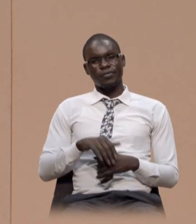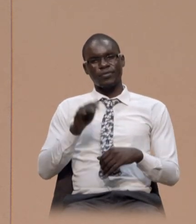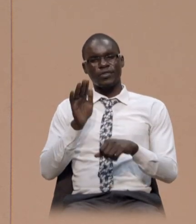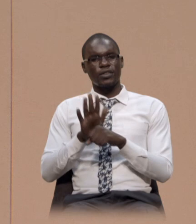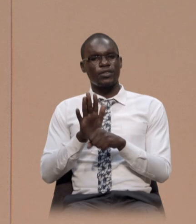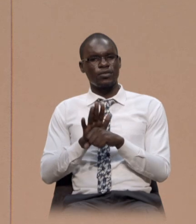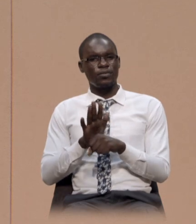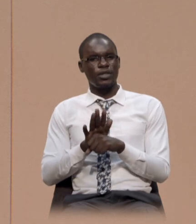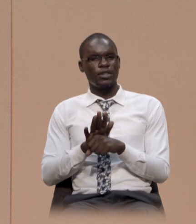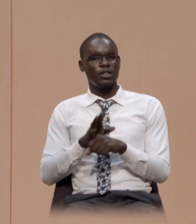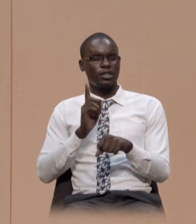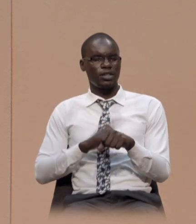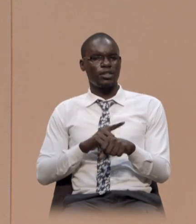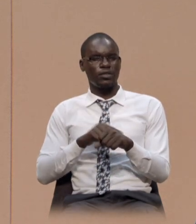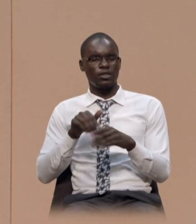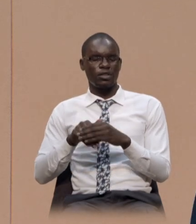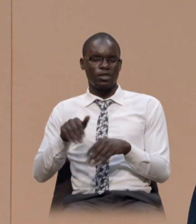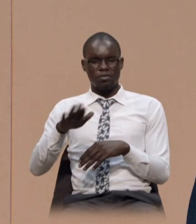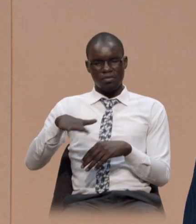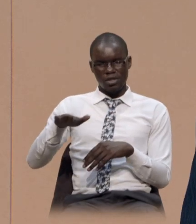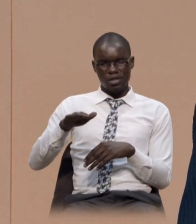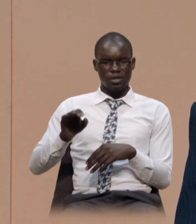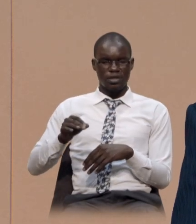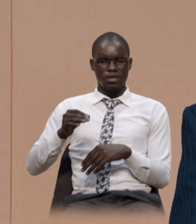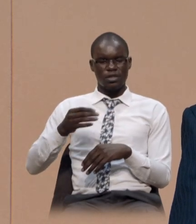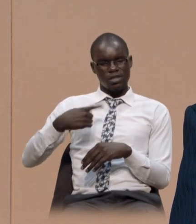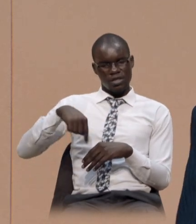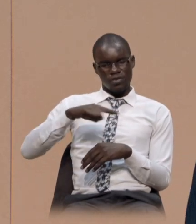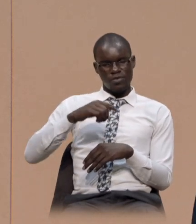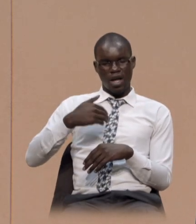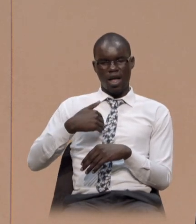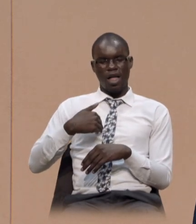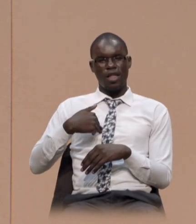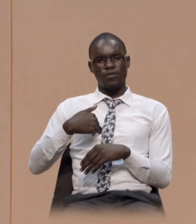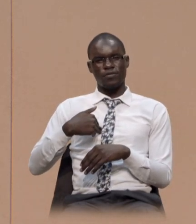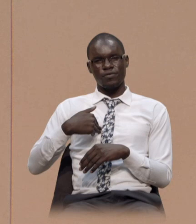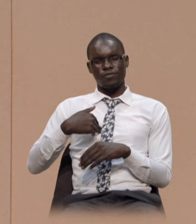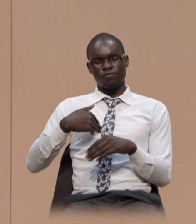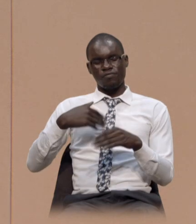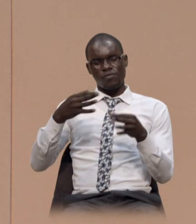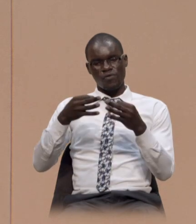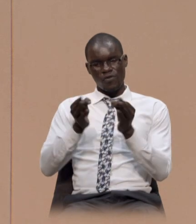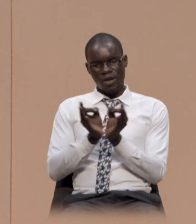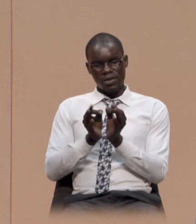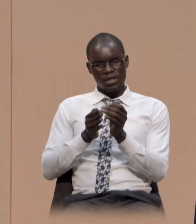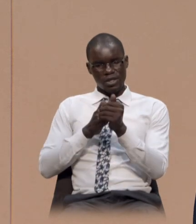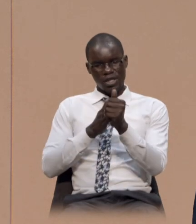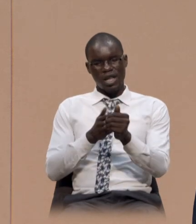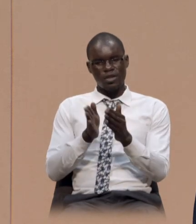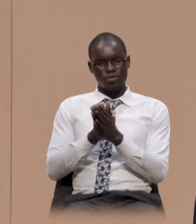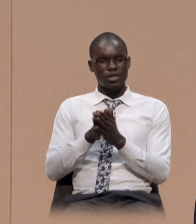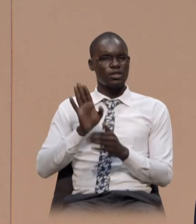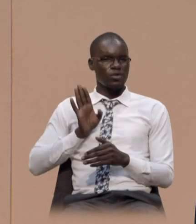katika eneo zetu utakuta ya kwamba nyumba nyingi zinaongozwa na kina mama na wako na